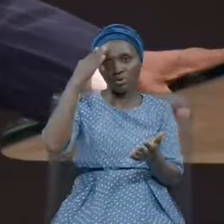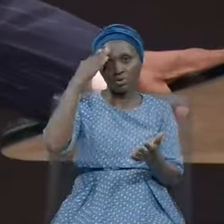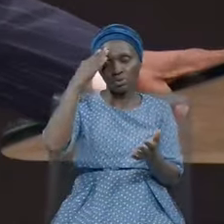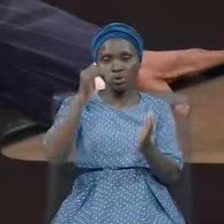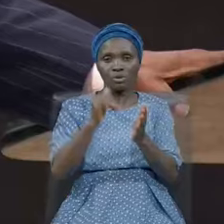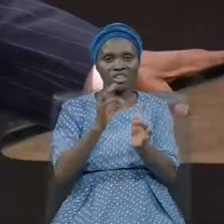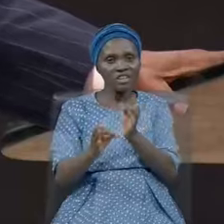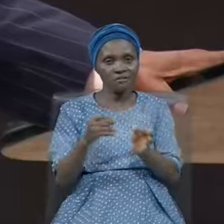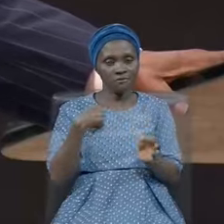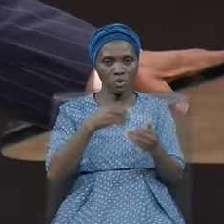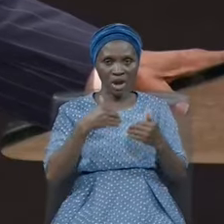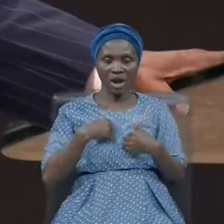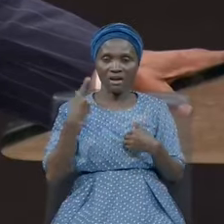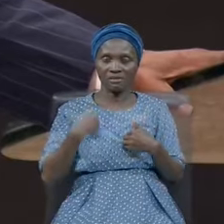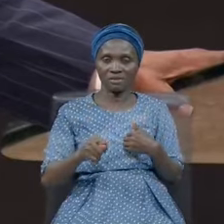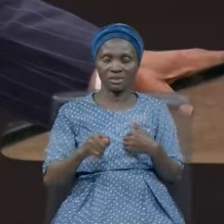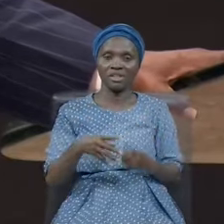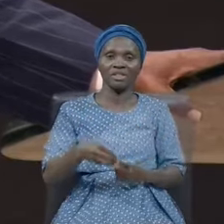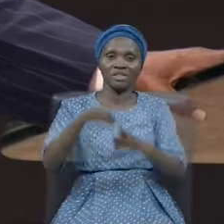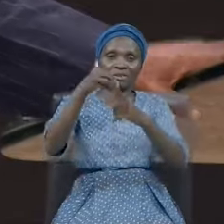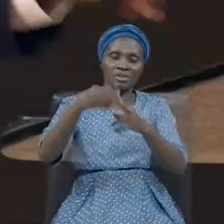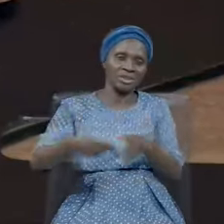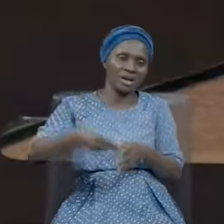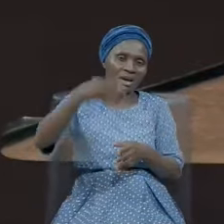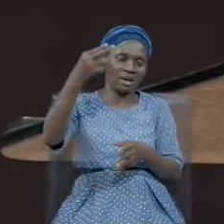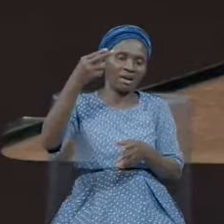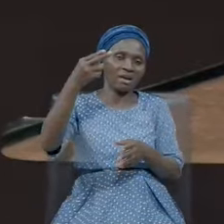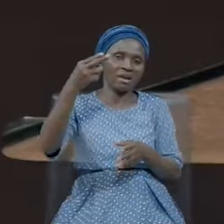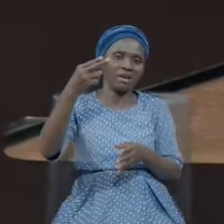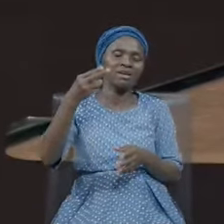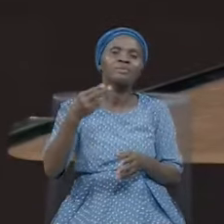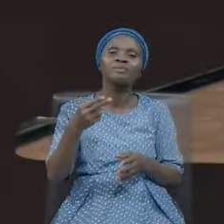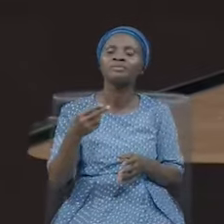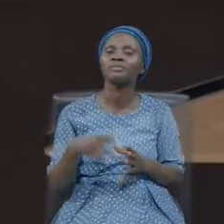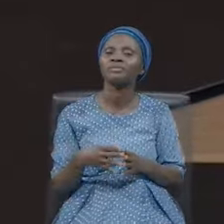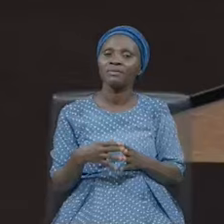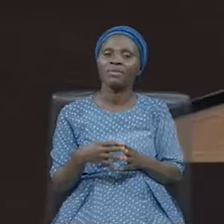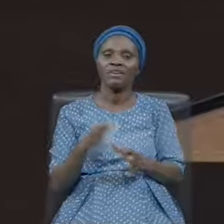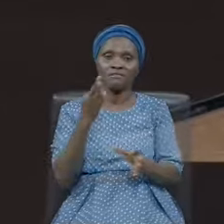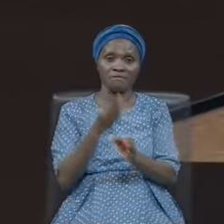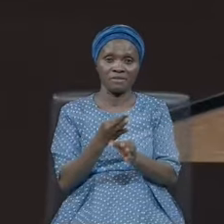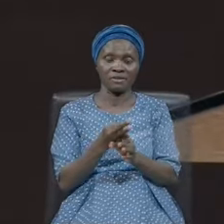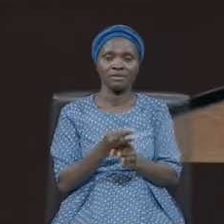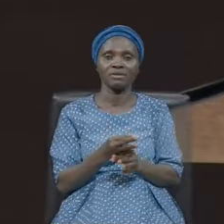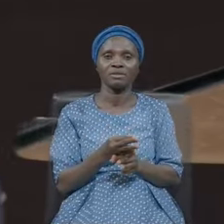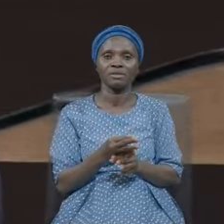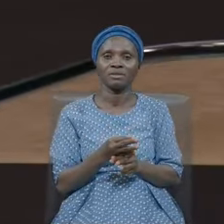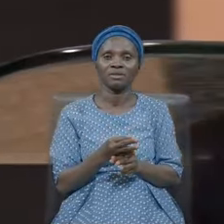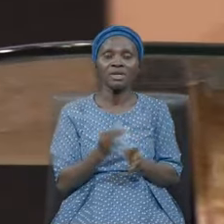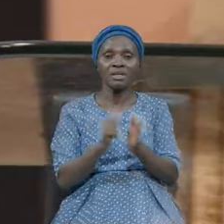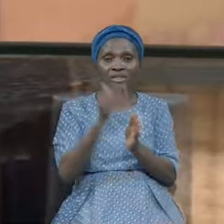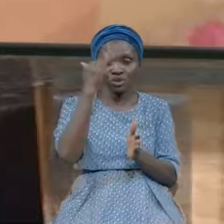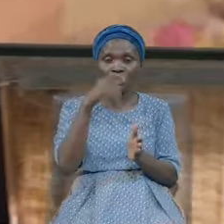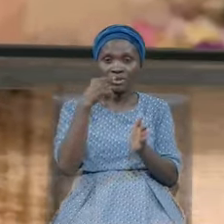la bonté transcendante, même sous la foi éprouvée. C'est pourquoi c'est dit